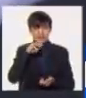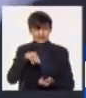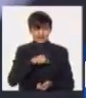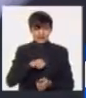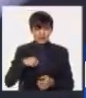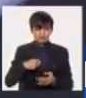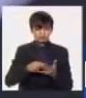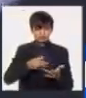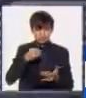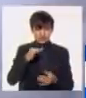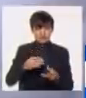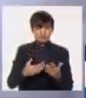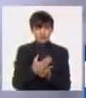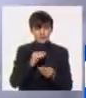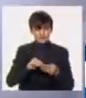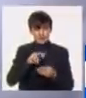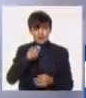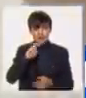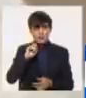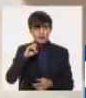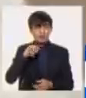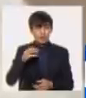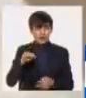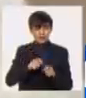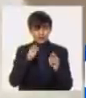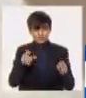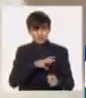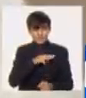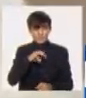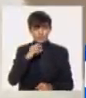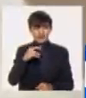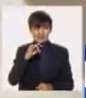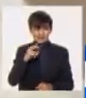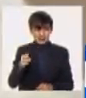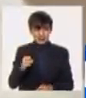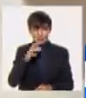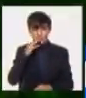обрабатывают во вновь открывшейся лаборатории компании Medical Partners Корея-Казахстан.